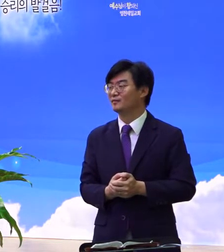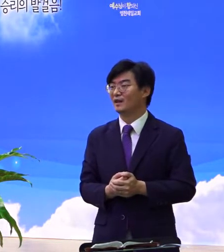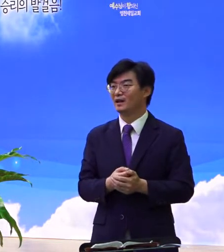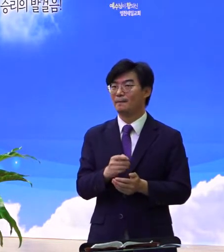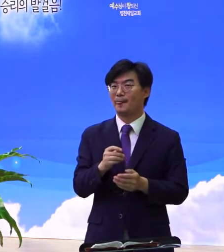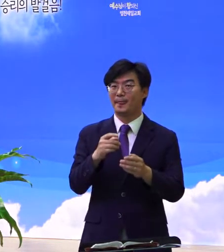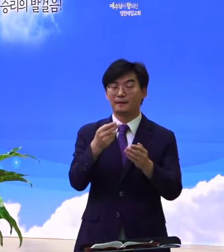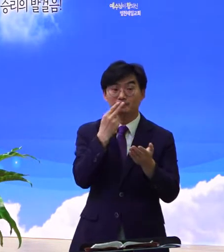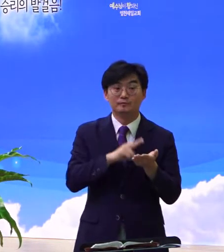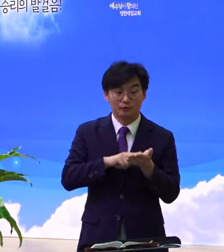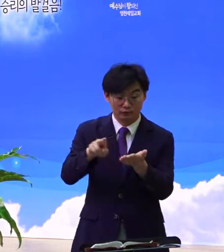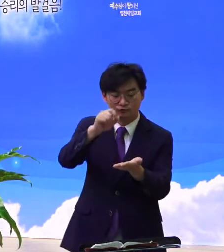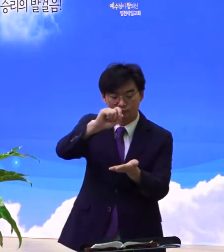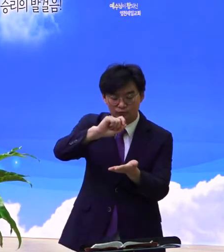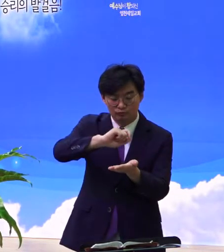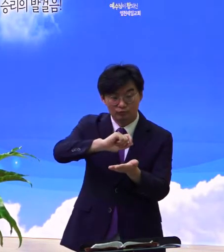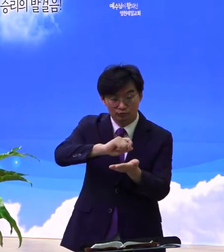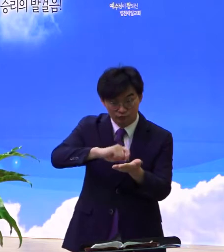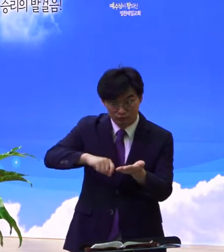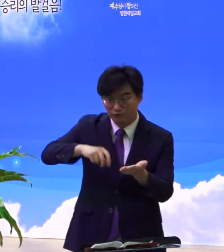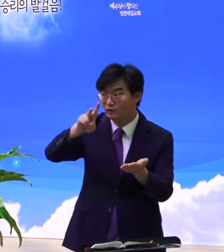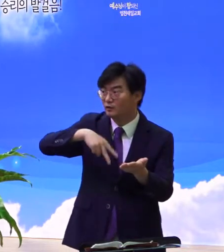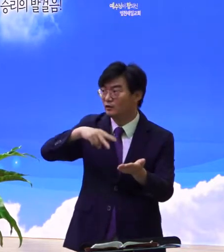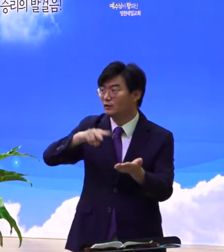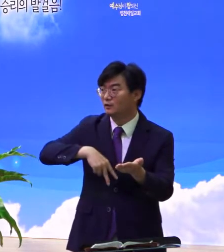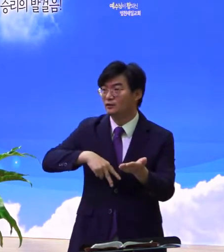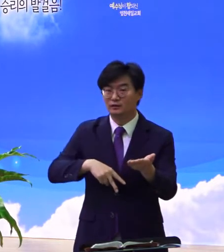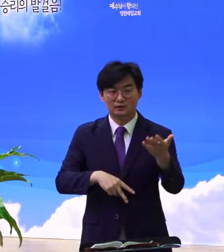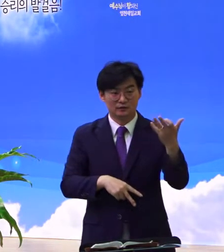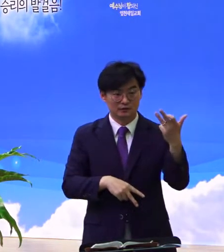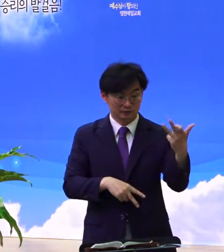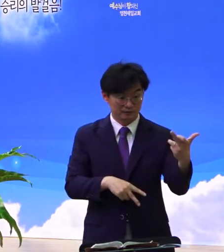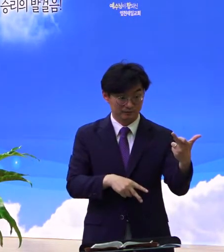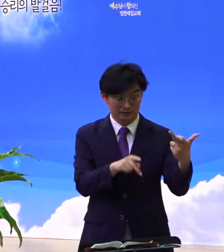에베소 1장 17절부터 19절입니다.